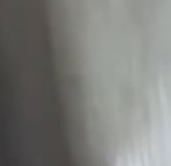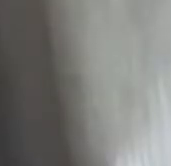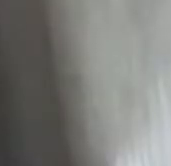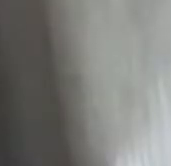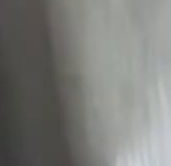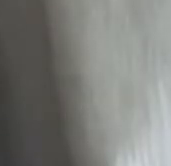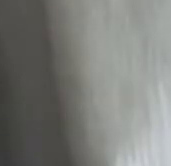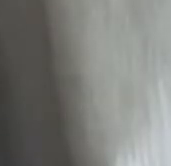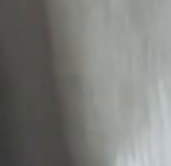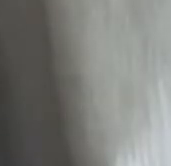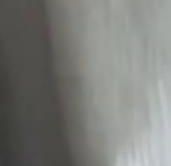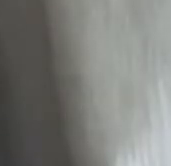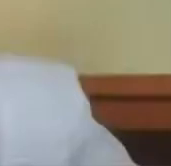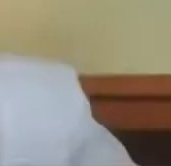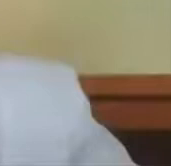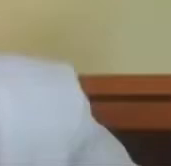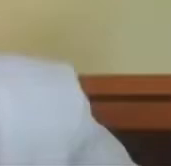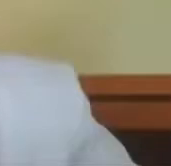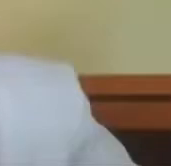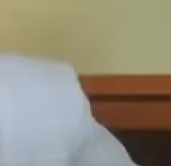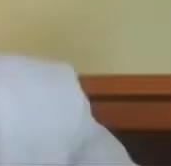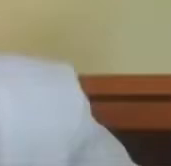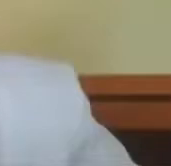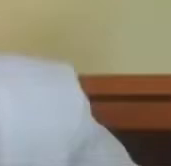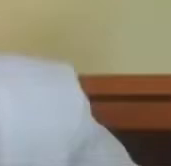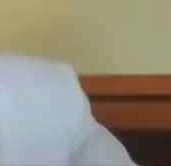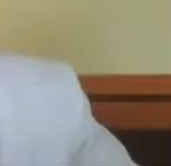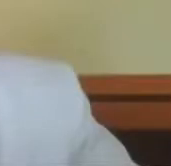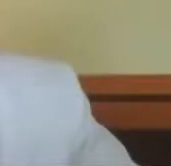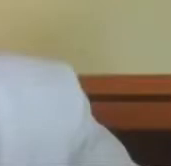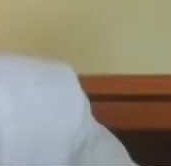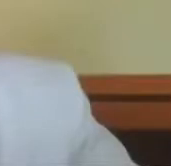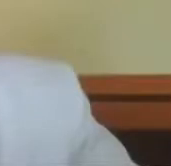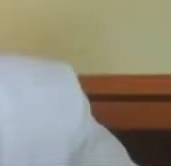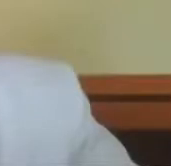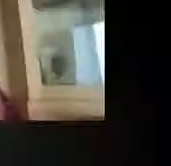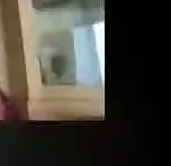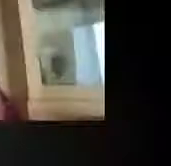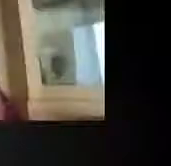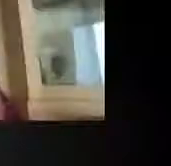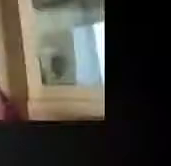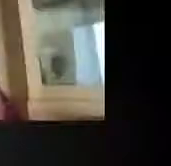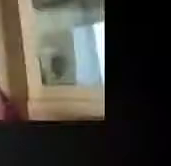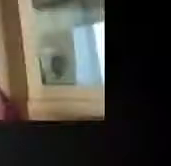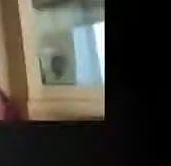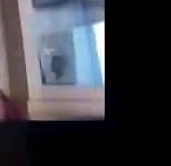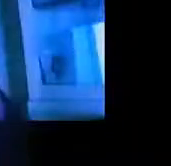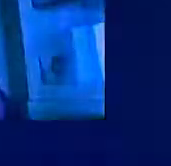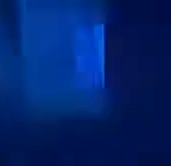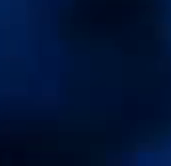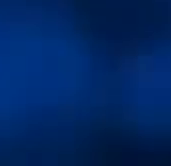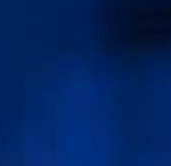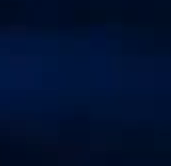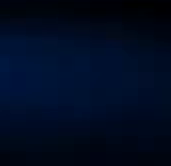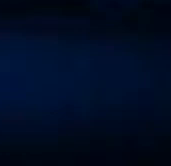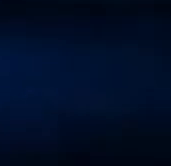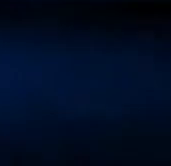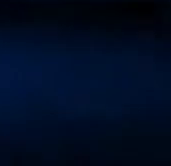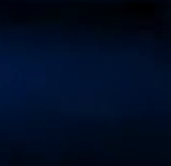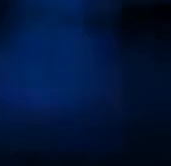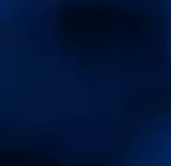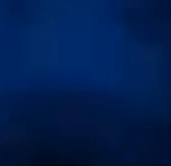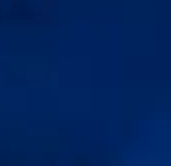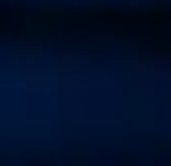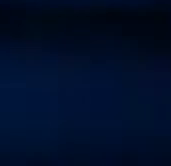berawal dan berakhir kepada guru. Guru penggerak adalah ujung tombak perubahan transformasi pendidikan. Episode